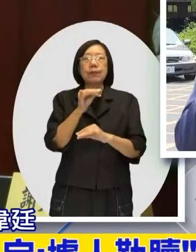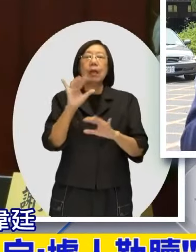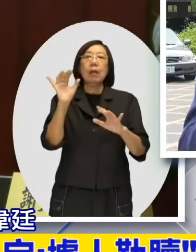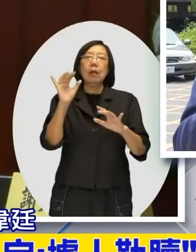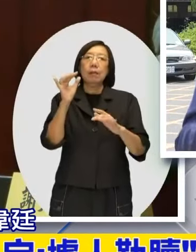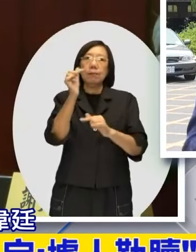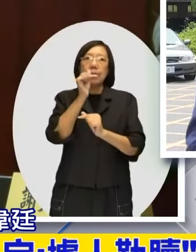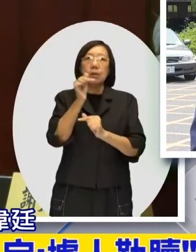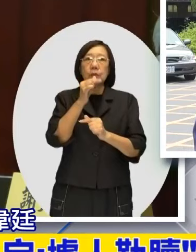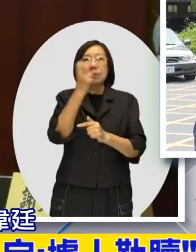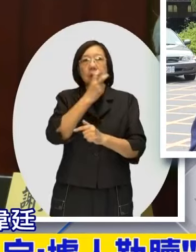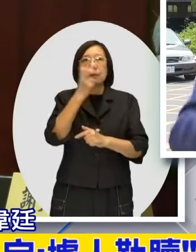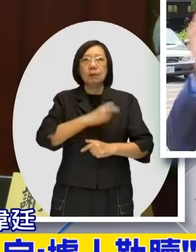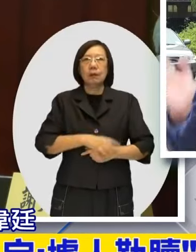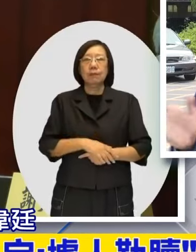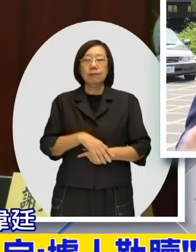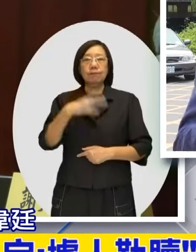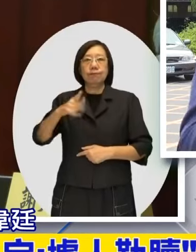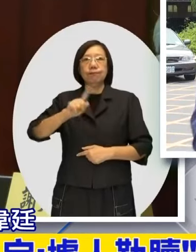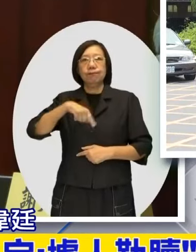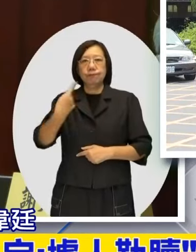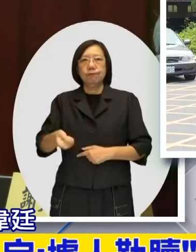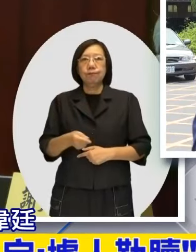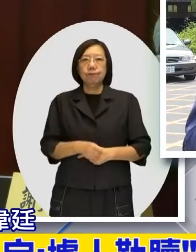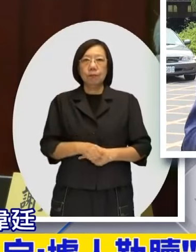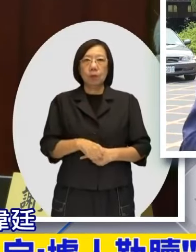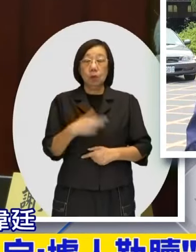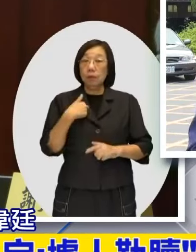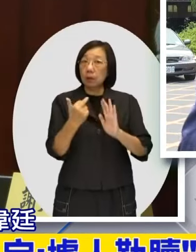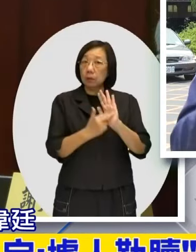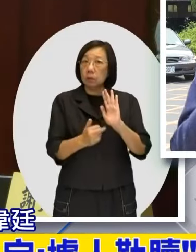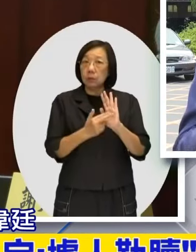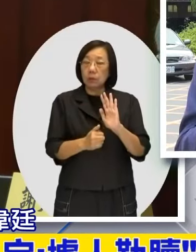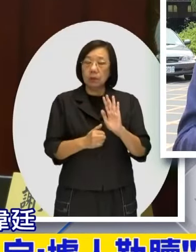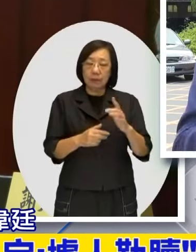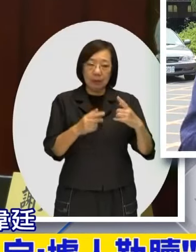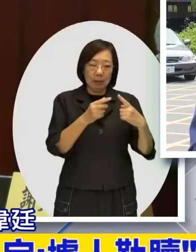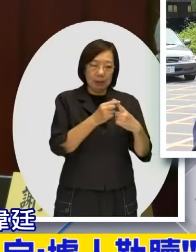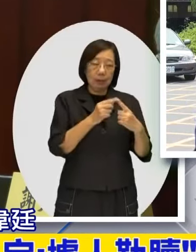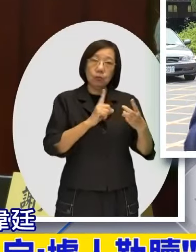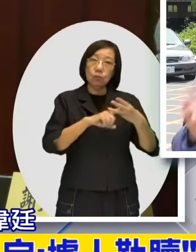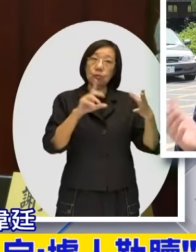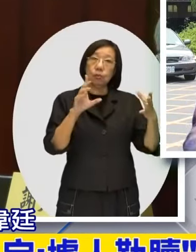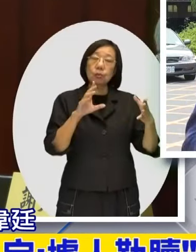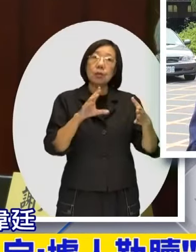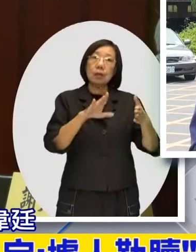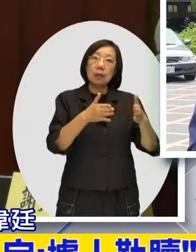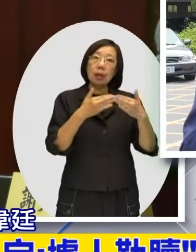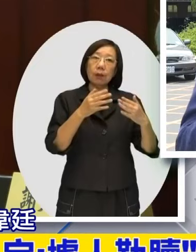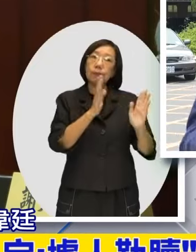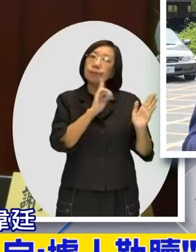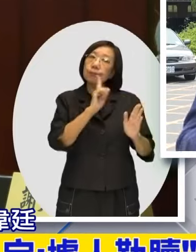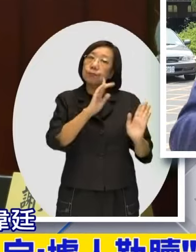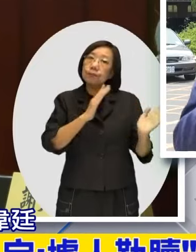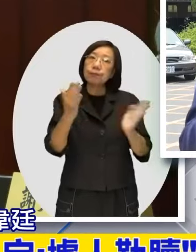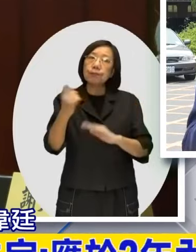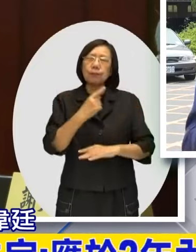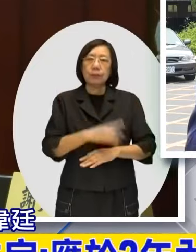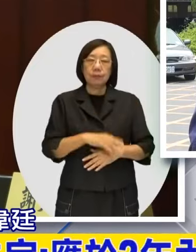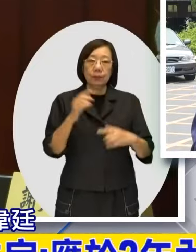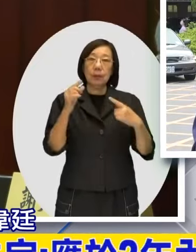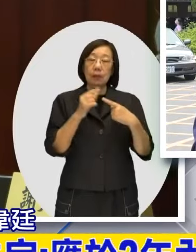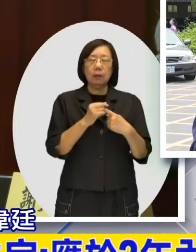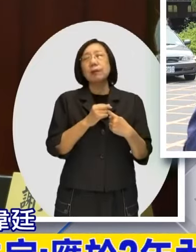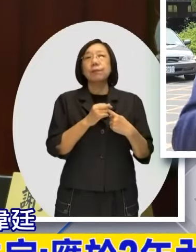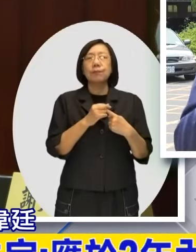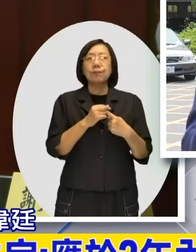刑案件，通通都必须要开庭。那接下来当然还有包括针对像是精神障碍者，以前过往我们都觉得有一些人虽然他